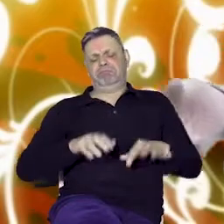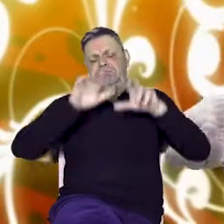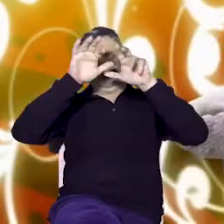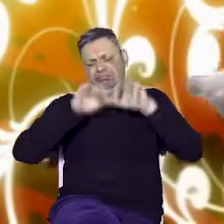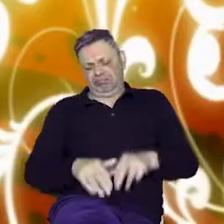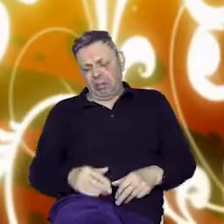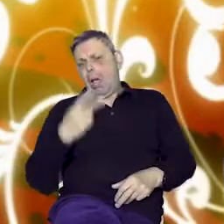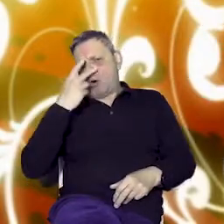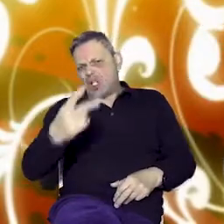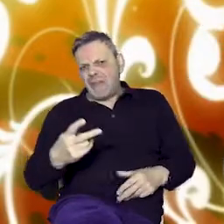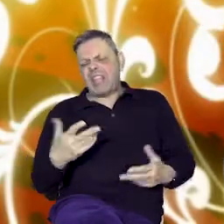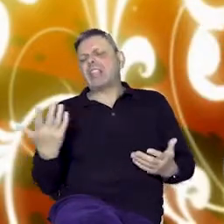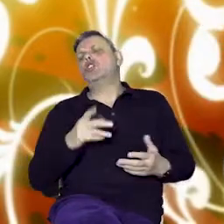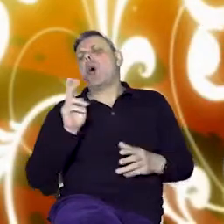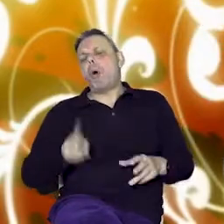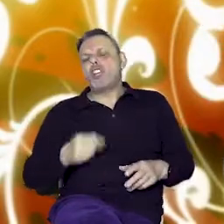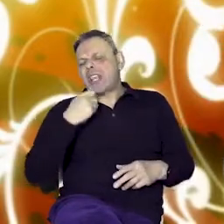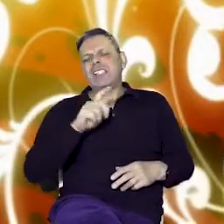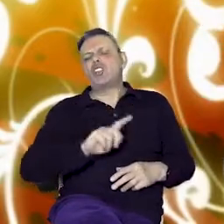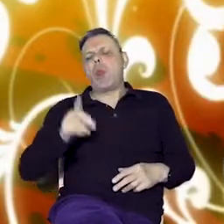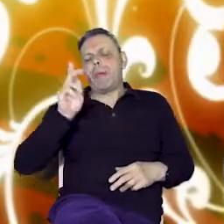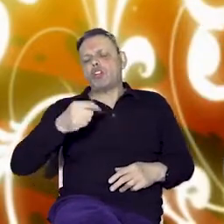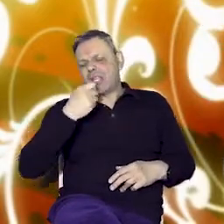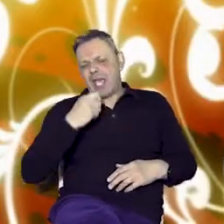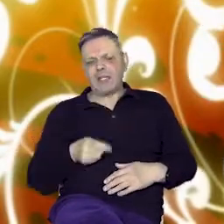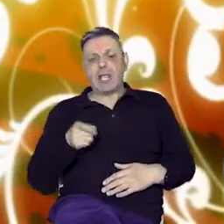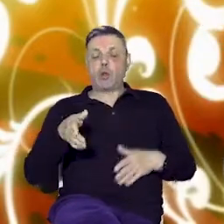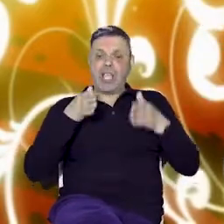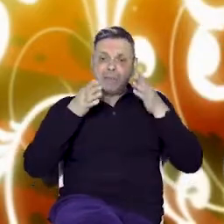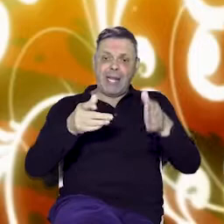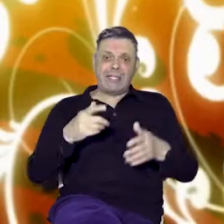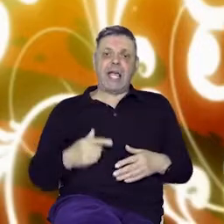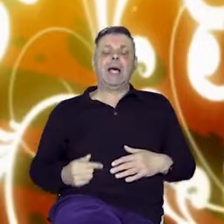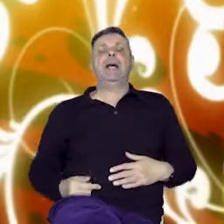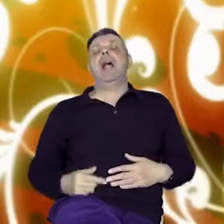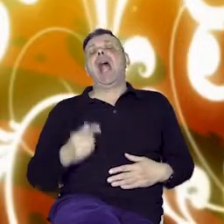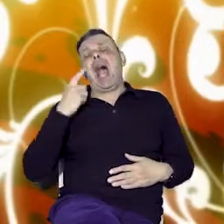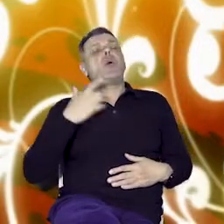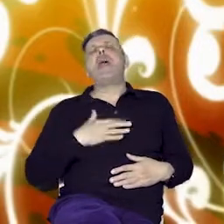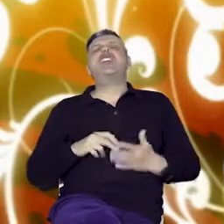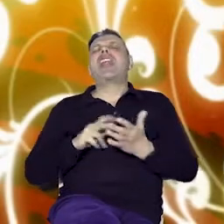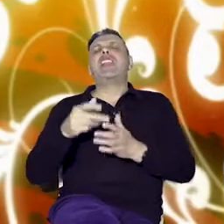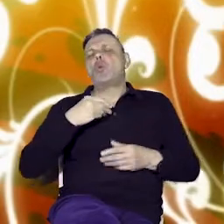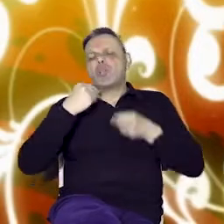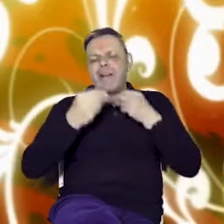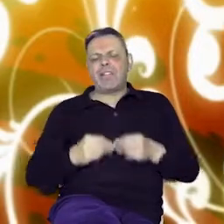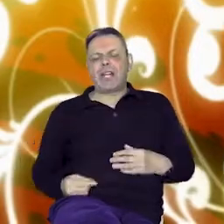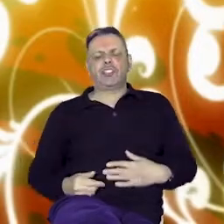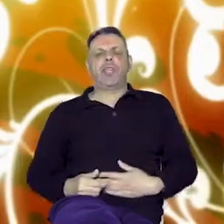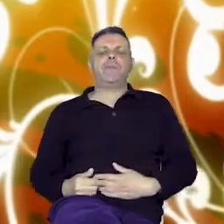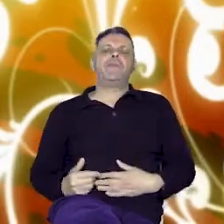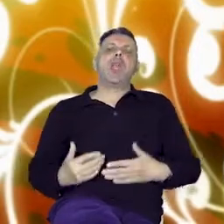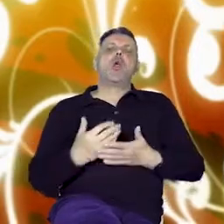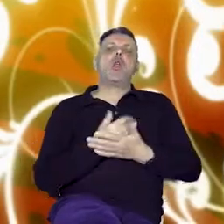ili srednje kalija. To je isto jedna smjernica vama, ako vam se ne da ići u savjetovalište. Ali koristite savjetovalište, koristite